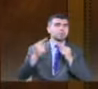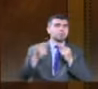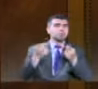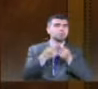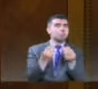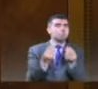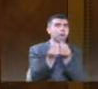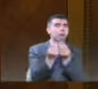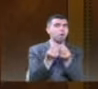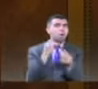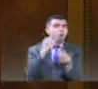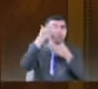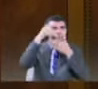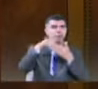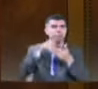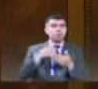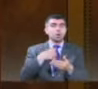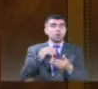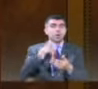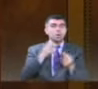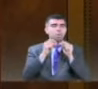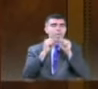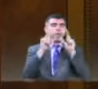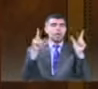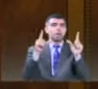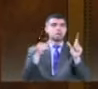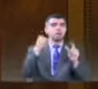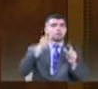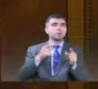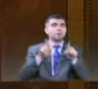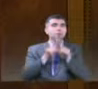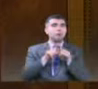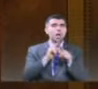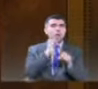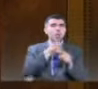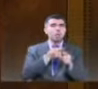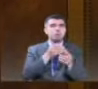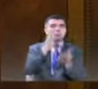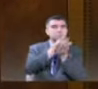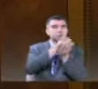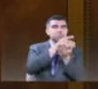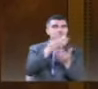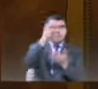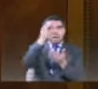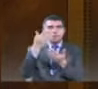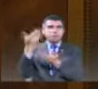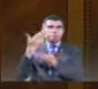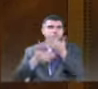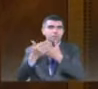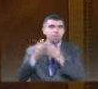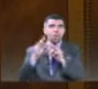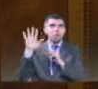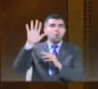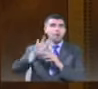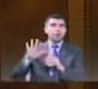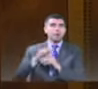المغرب الذي يتميز برؤيته والتزامه في إطار السياسة الأوروبية للجوار،